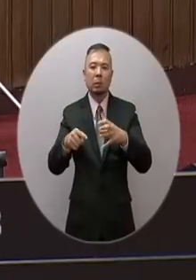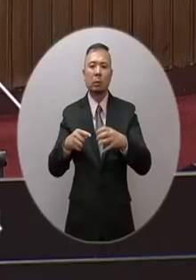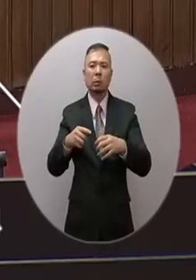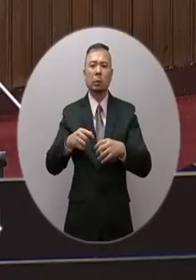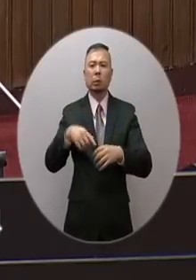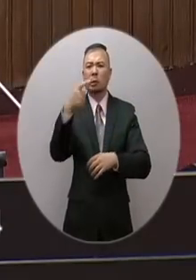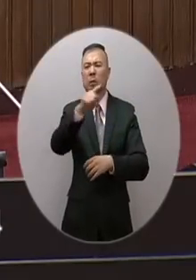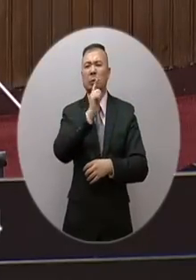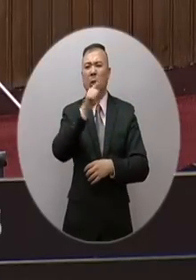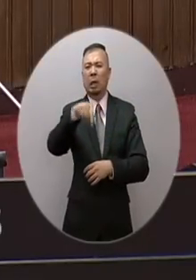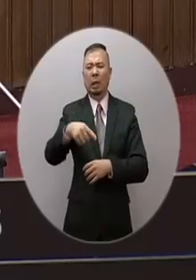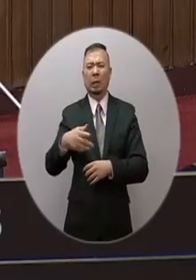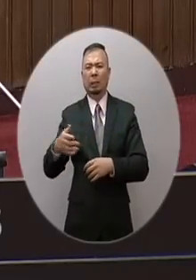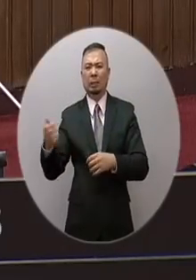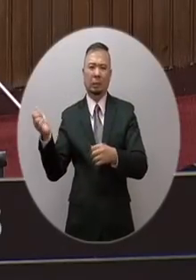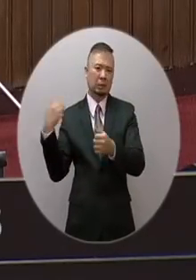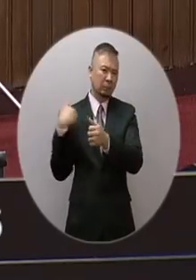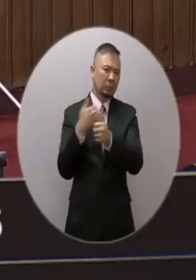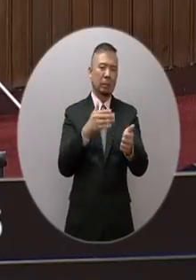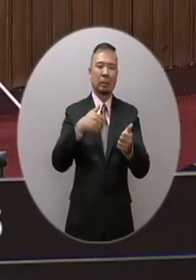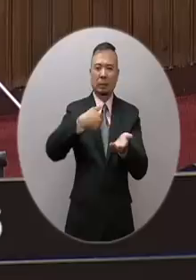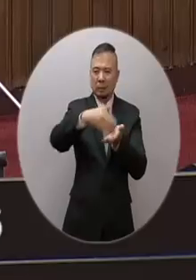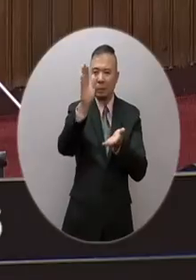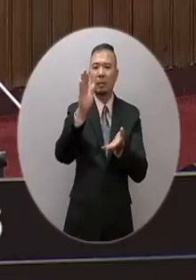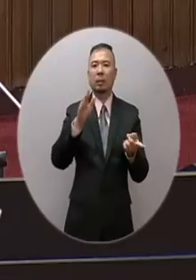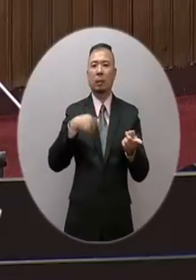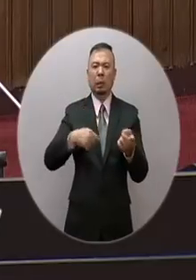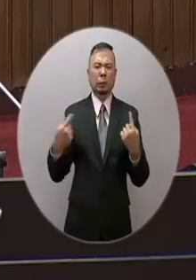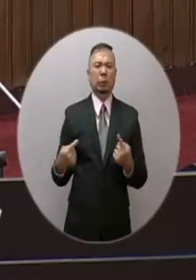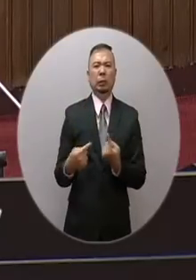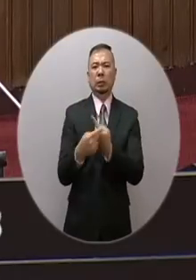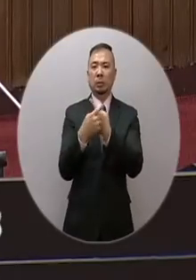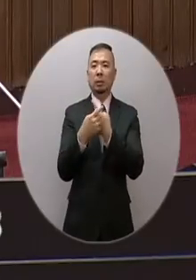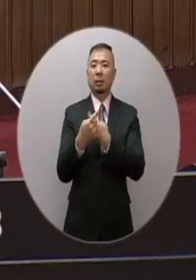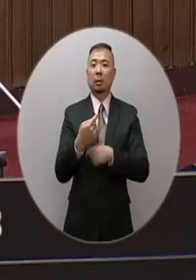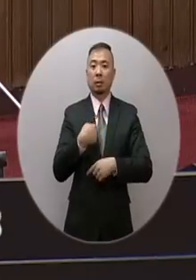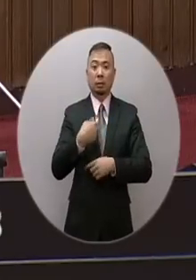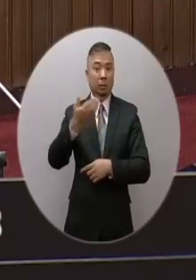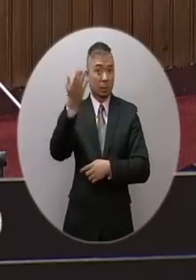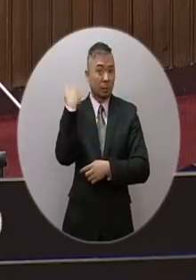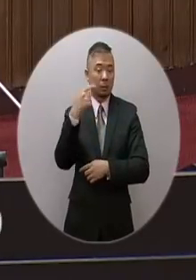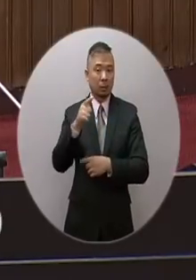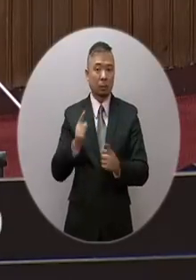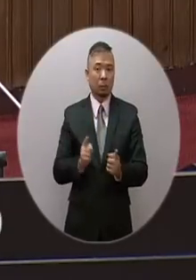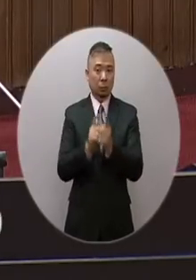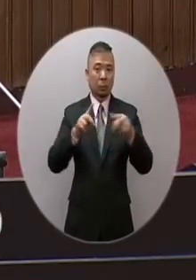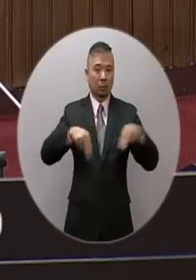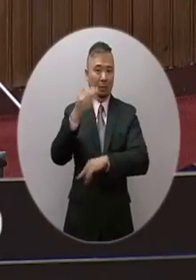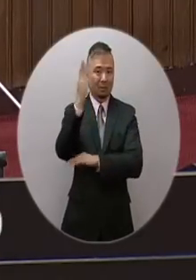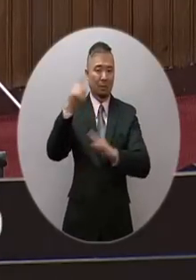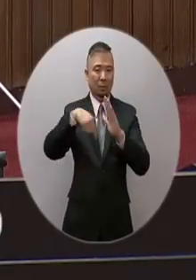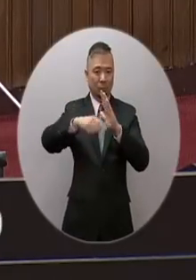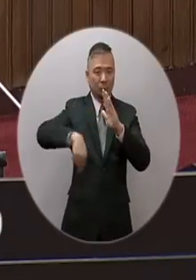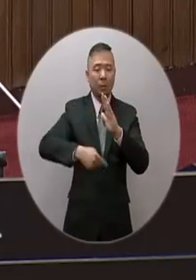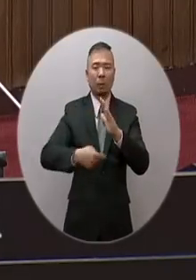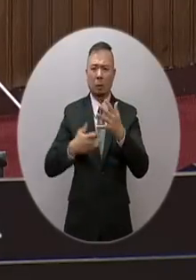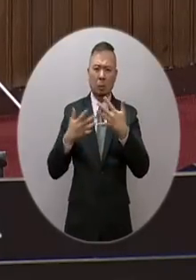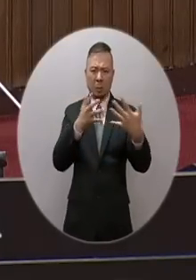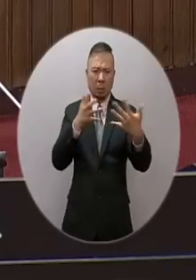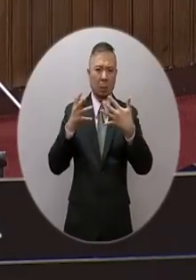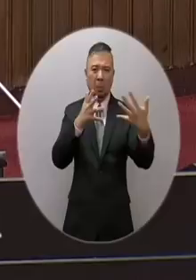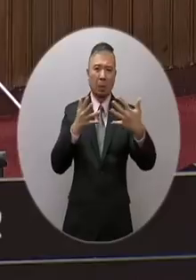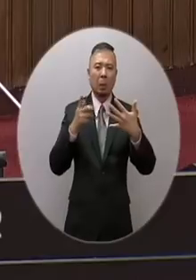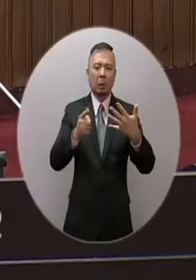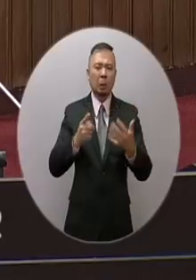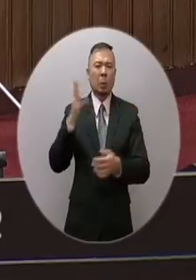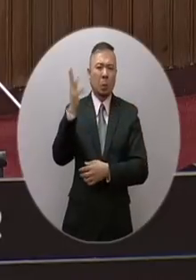来，金平历次对行政院的质询，总是苦口婆心的呼吁，南绿恶斗